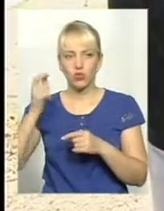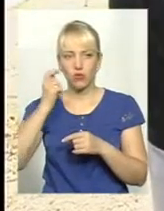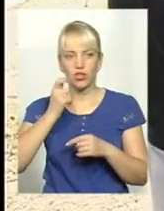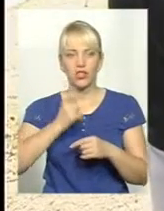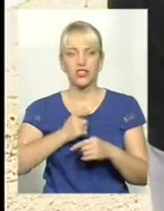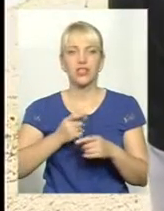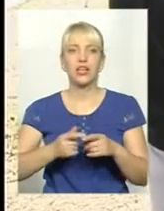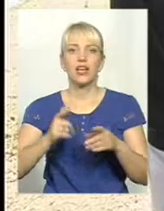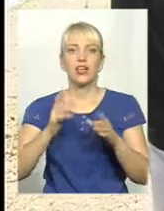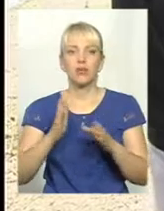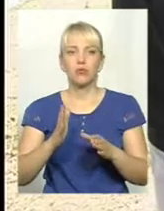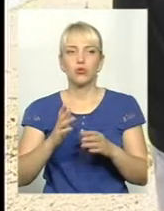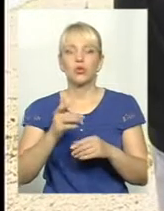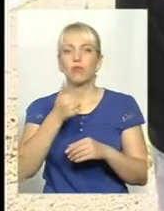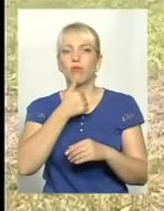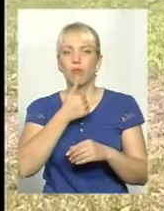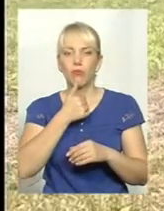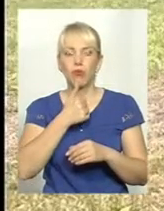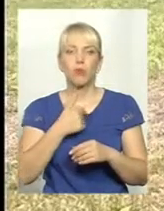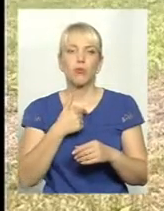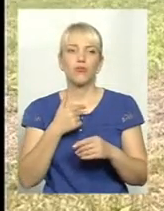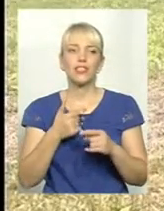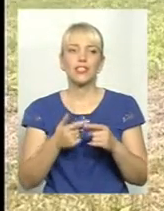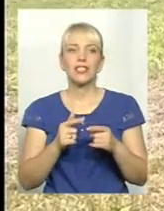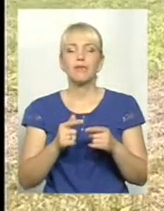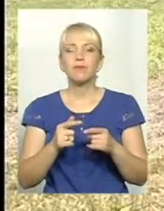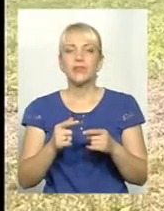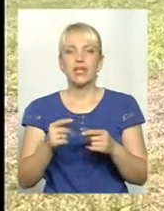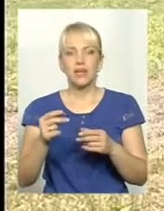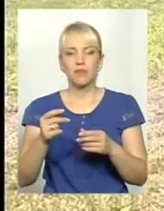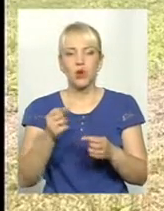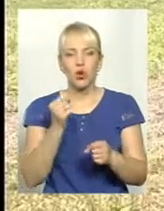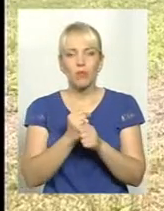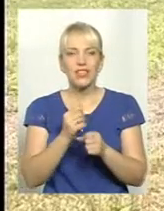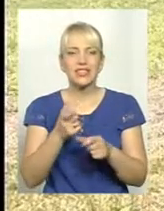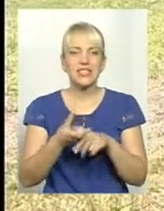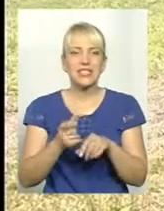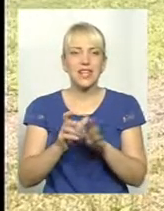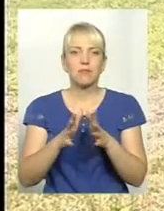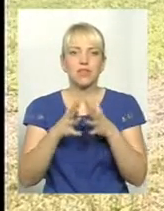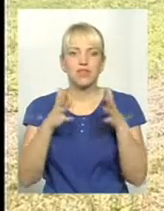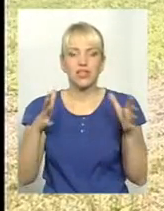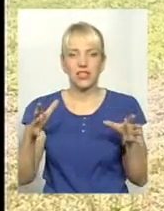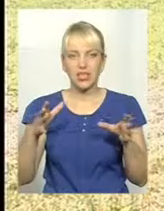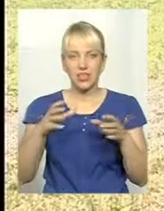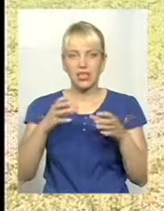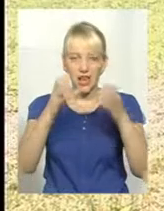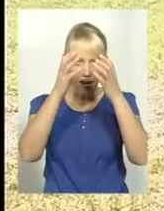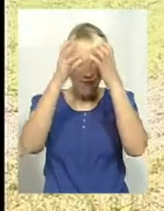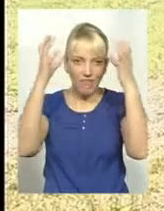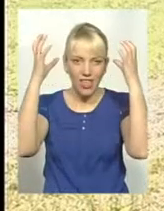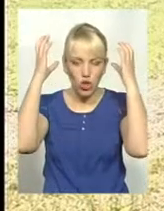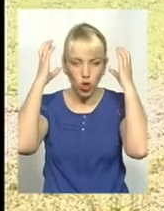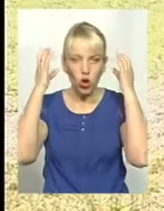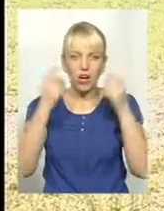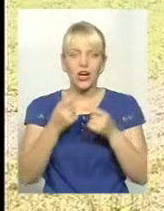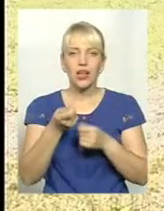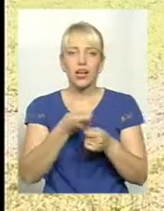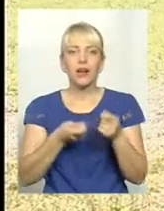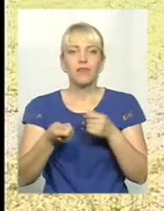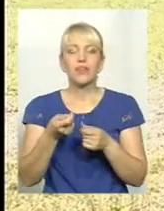проводимо щорічно всеукраїнський етнофестиваль Болохівські гостини, куди приїжджає більше 50 колективів з усіх куточків